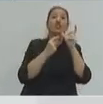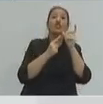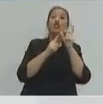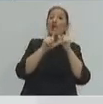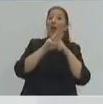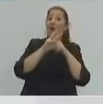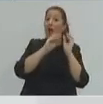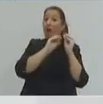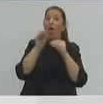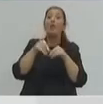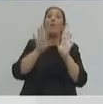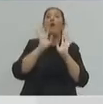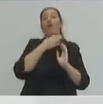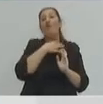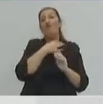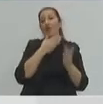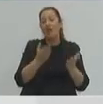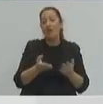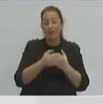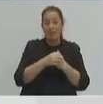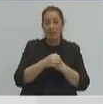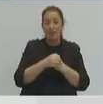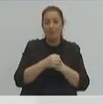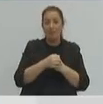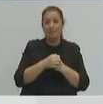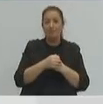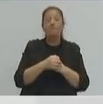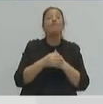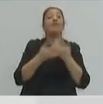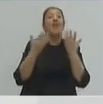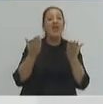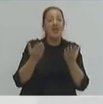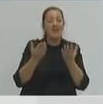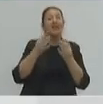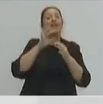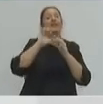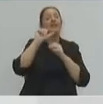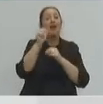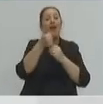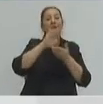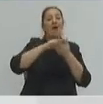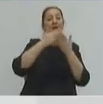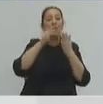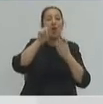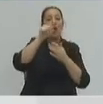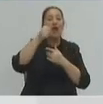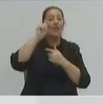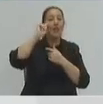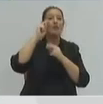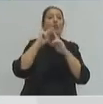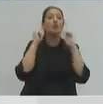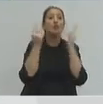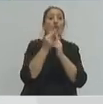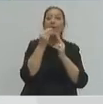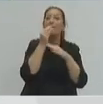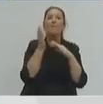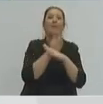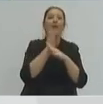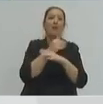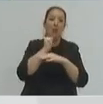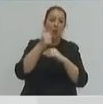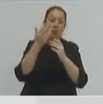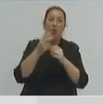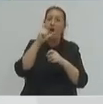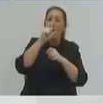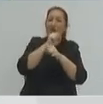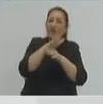Bunu sizden hasreten istirham ediyorum. Evet değerli arkadaşlar, 16 Ekim Dünya Gıda Günü. Pandemi dolayısıyla